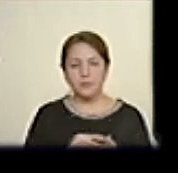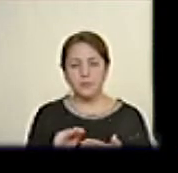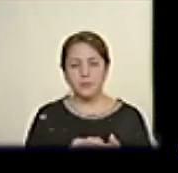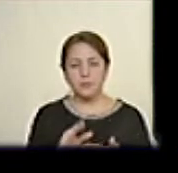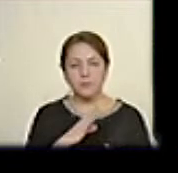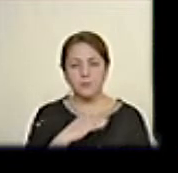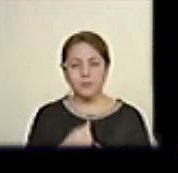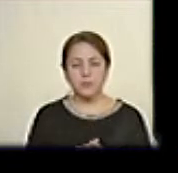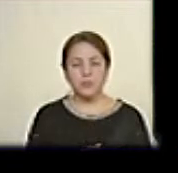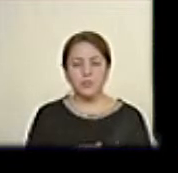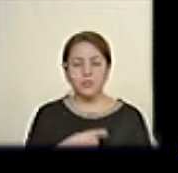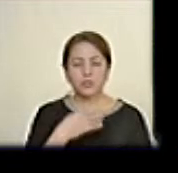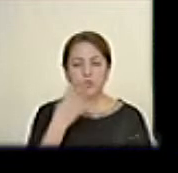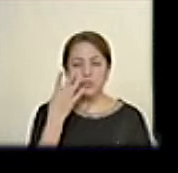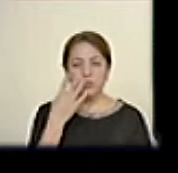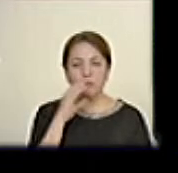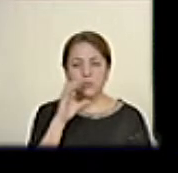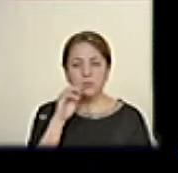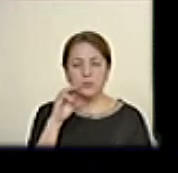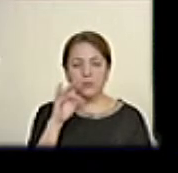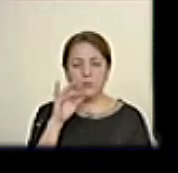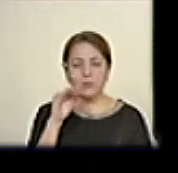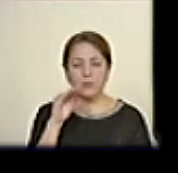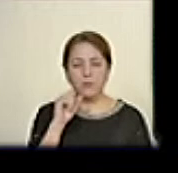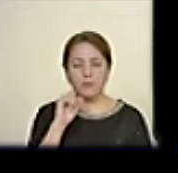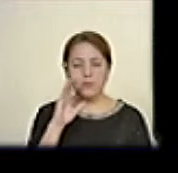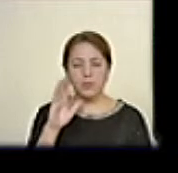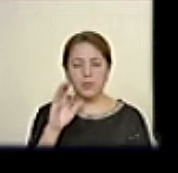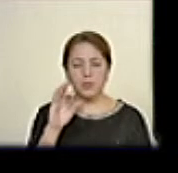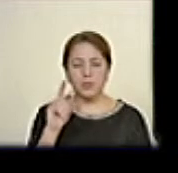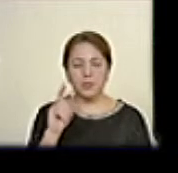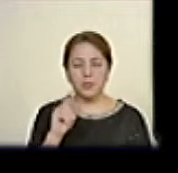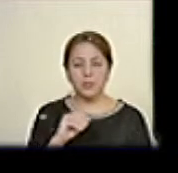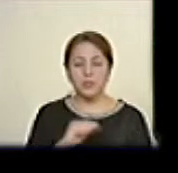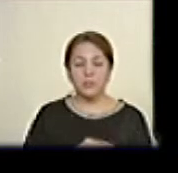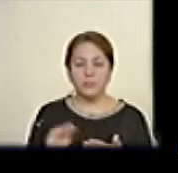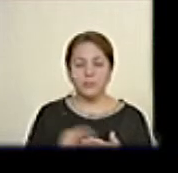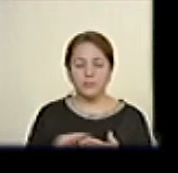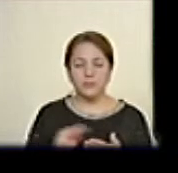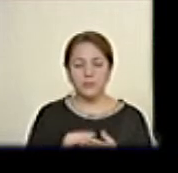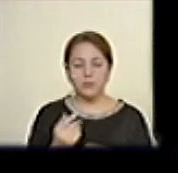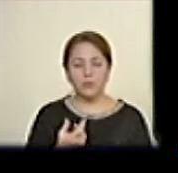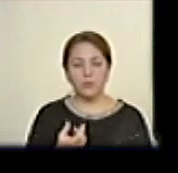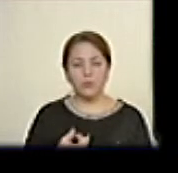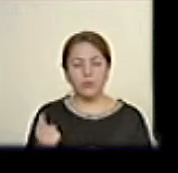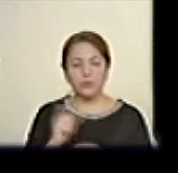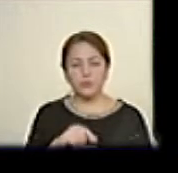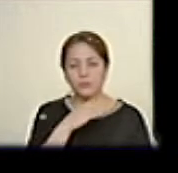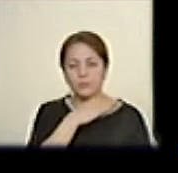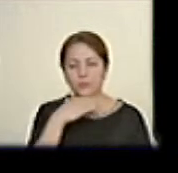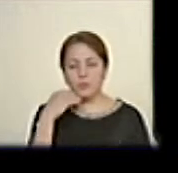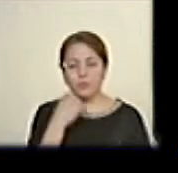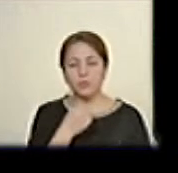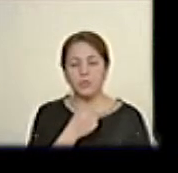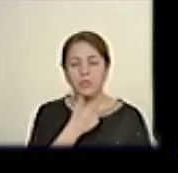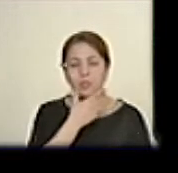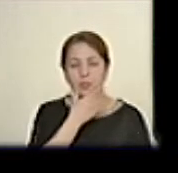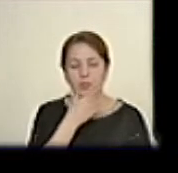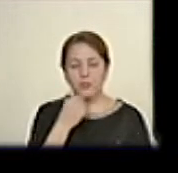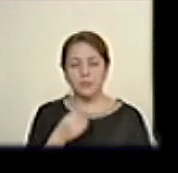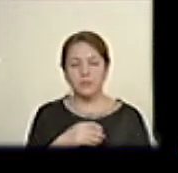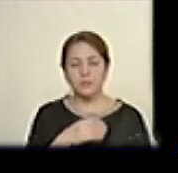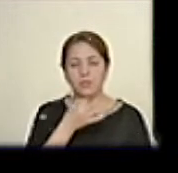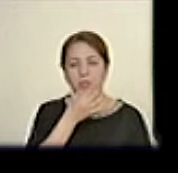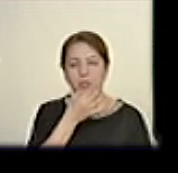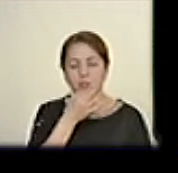В четырех строфах уместилось столько красок, что раннее утро отчетливо видится читателю.